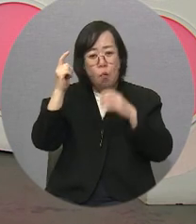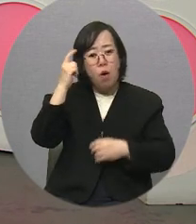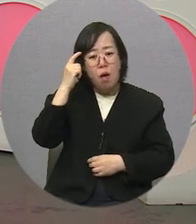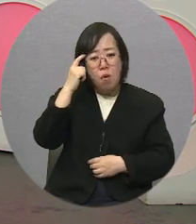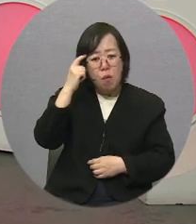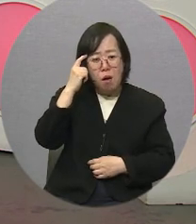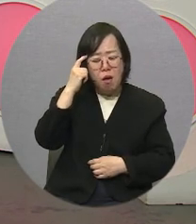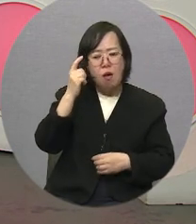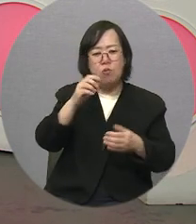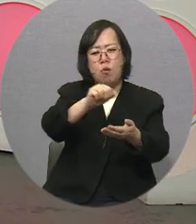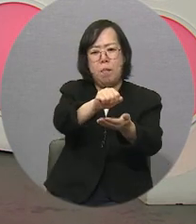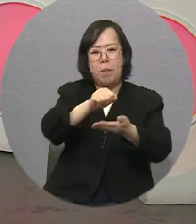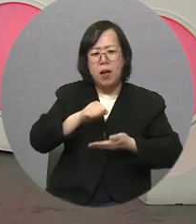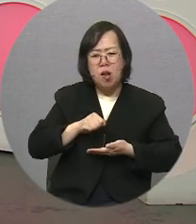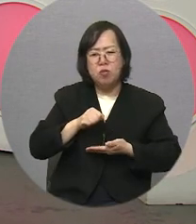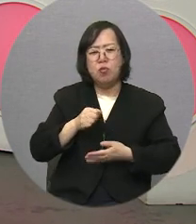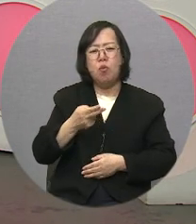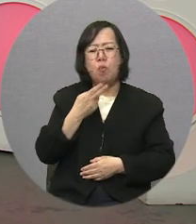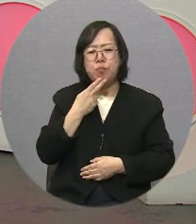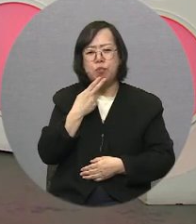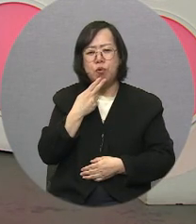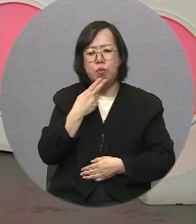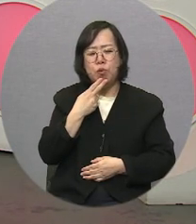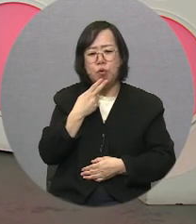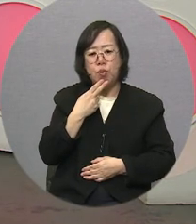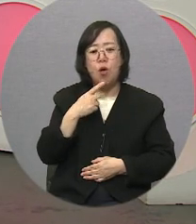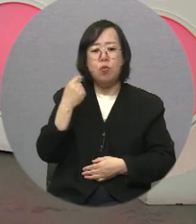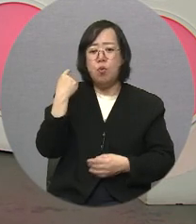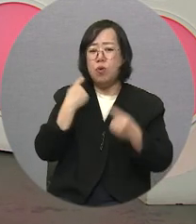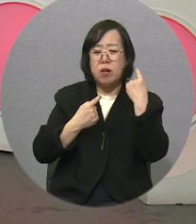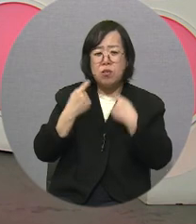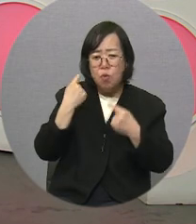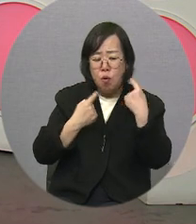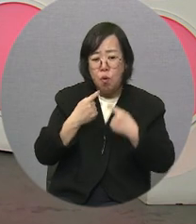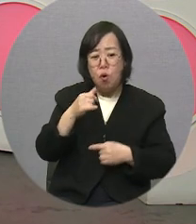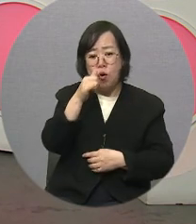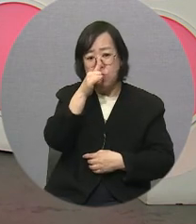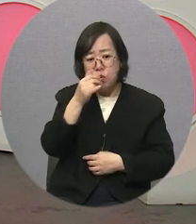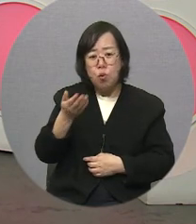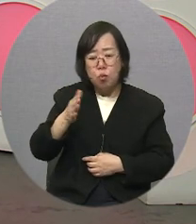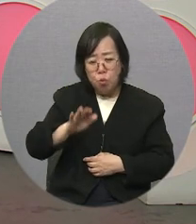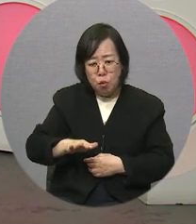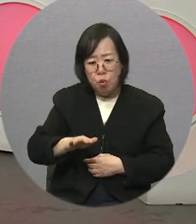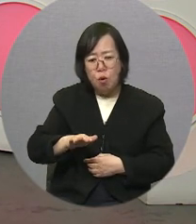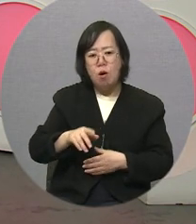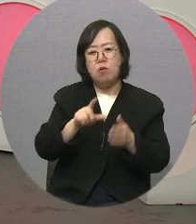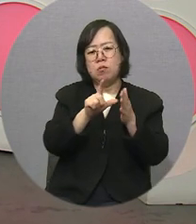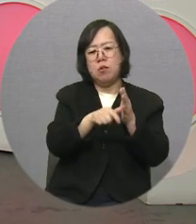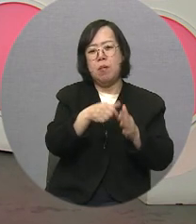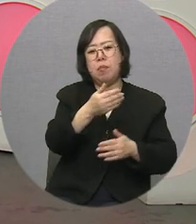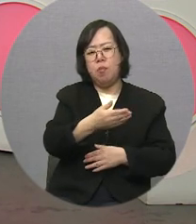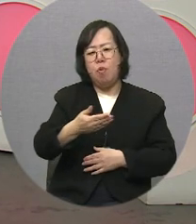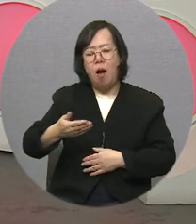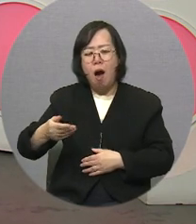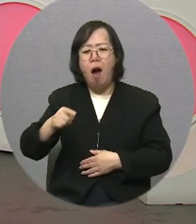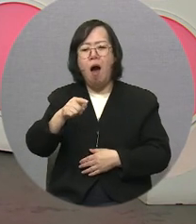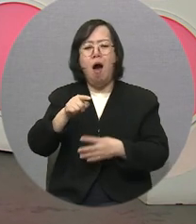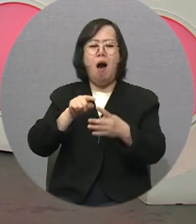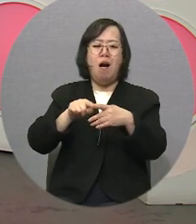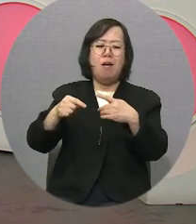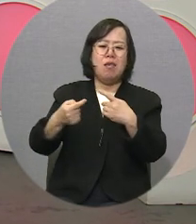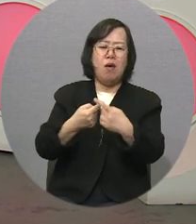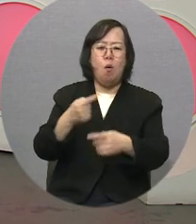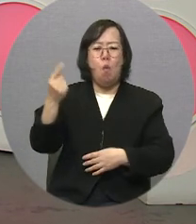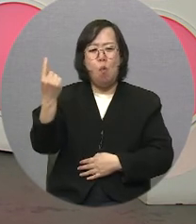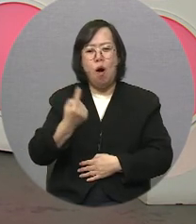그 찻잔에 칼집을 내는 과정과 다름이 없다는 저의 말에 선배님은 고개를 끄덕끄덕